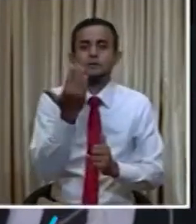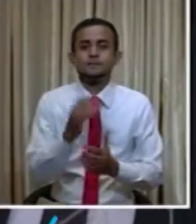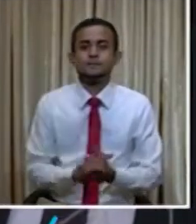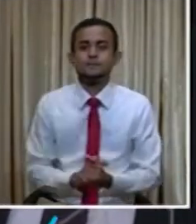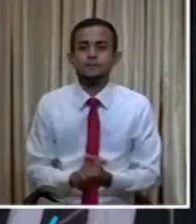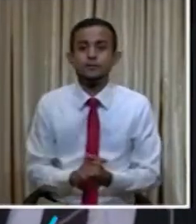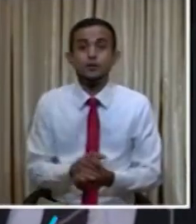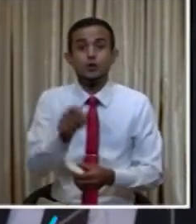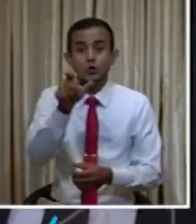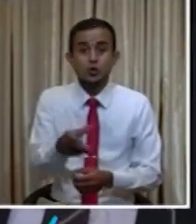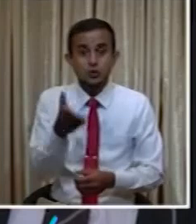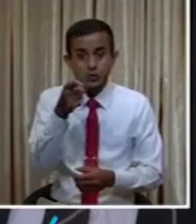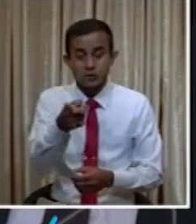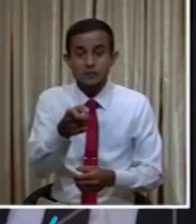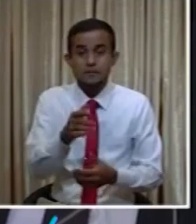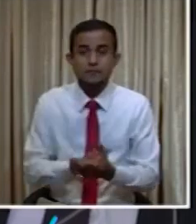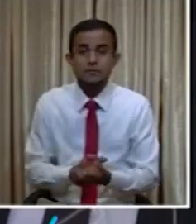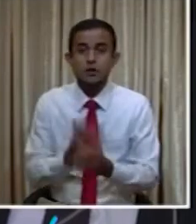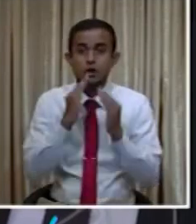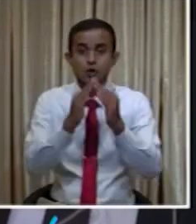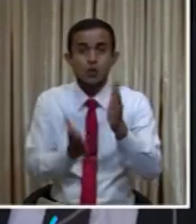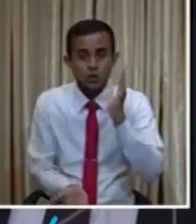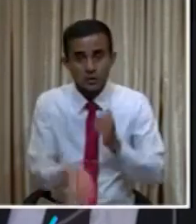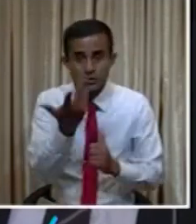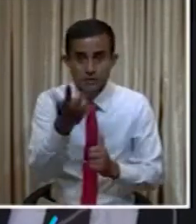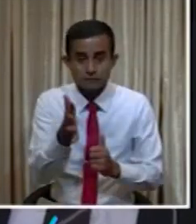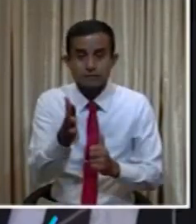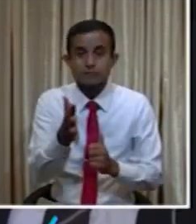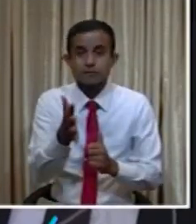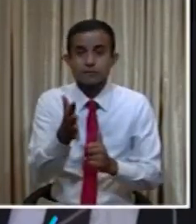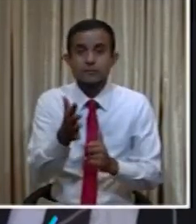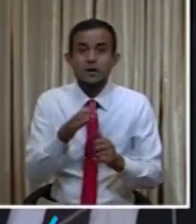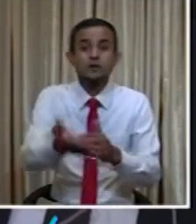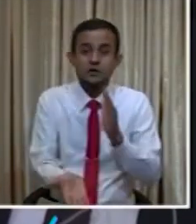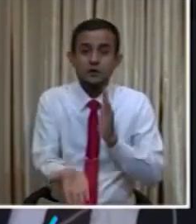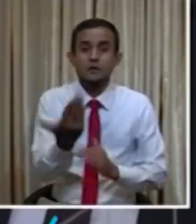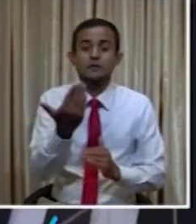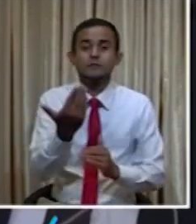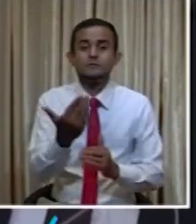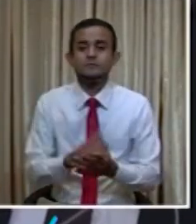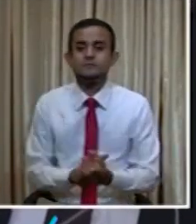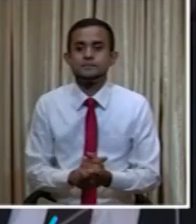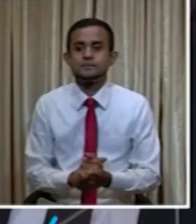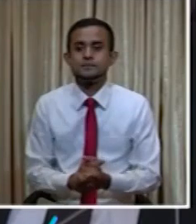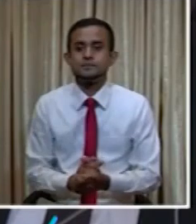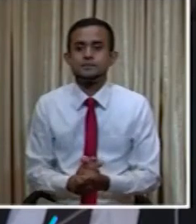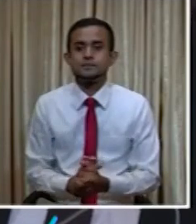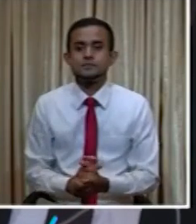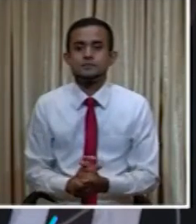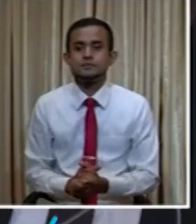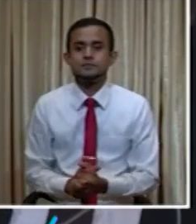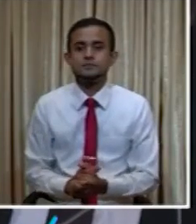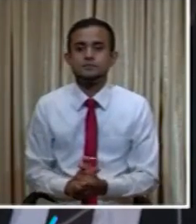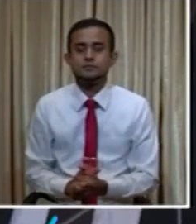and going up the ladder to enter the future as across the universities and